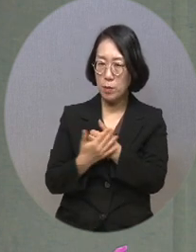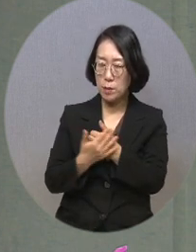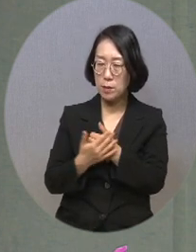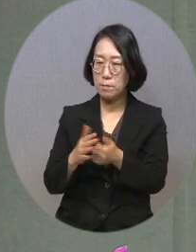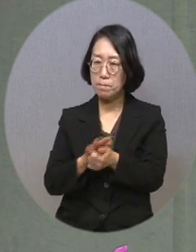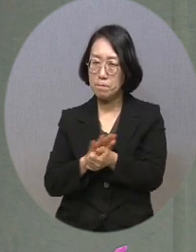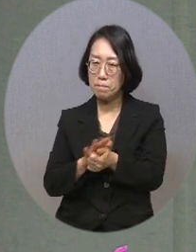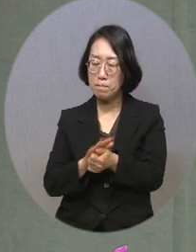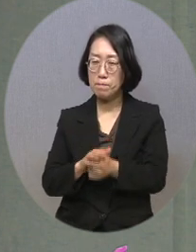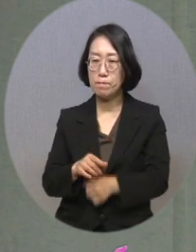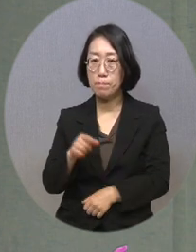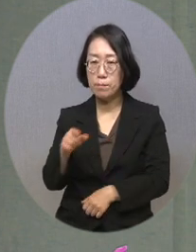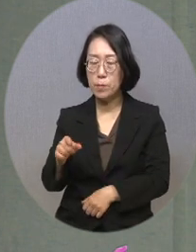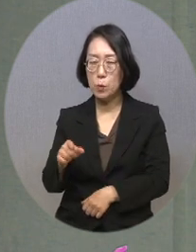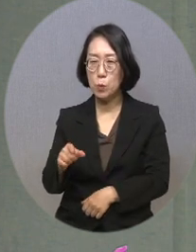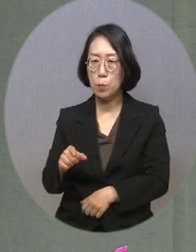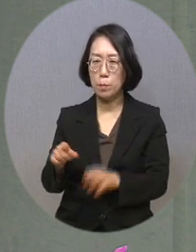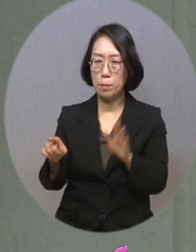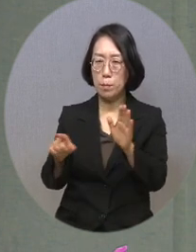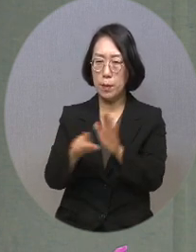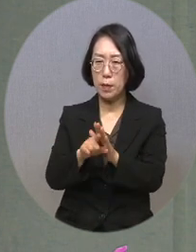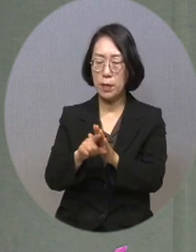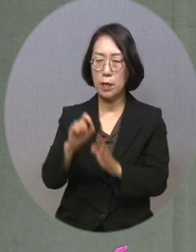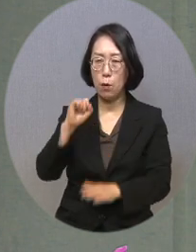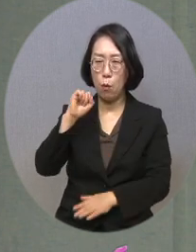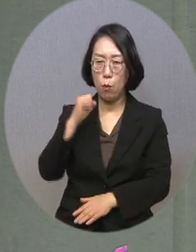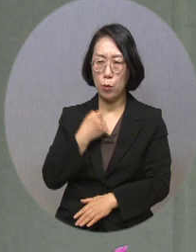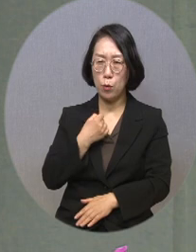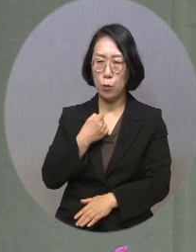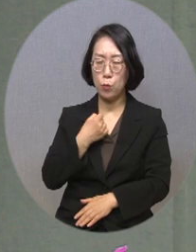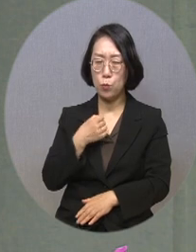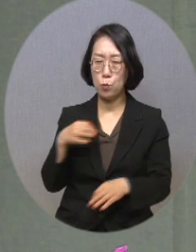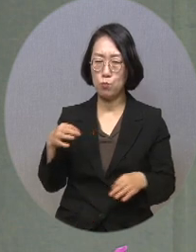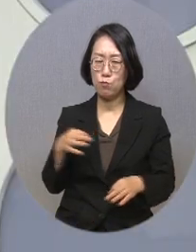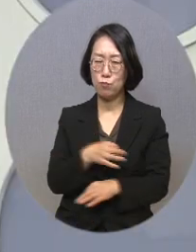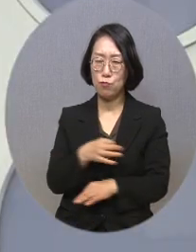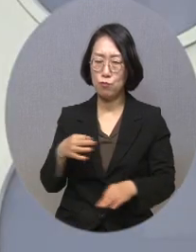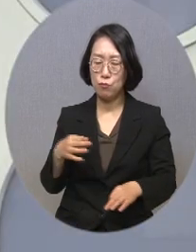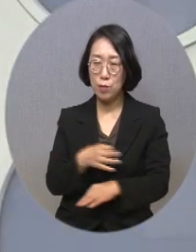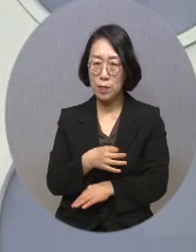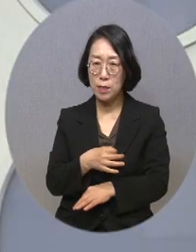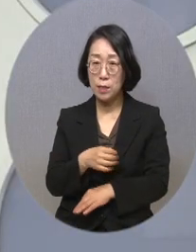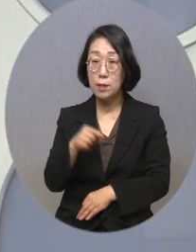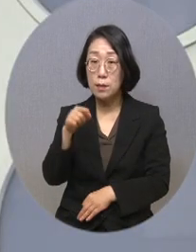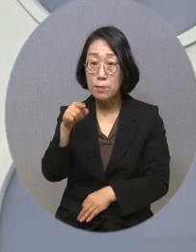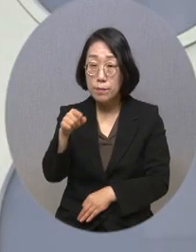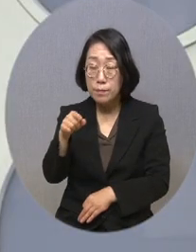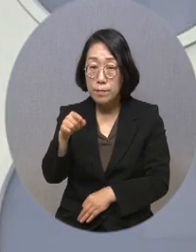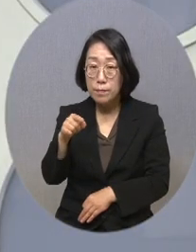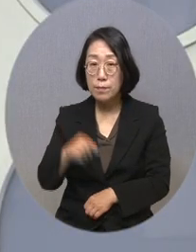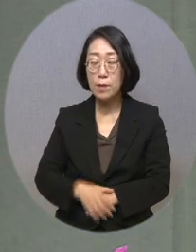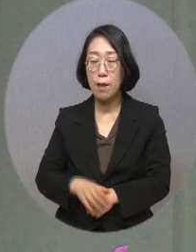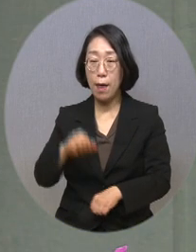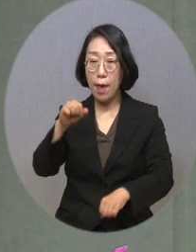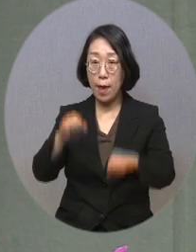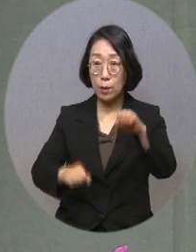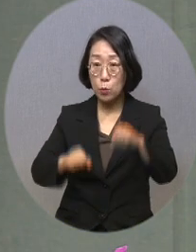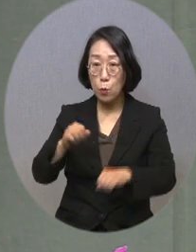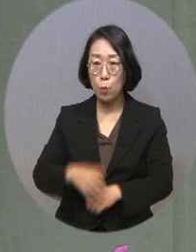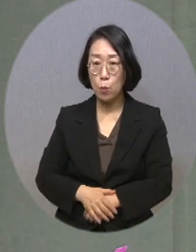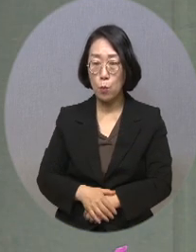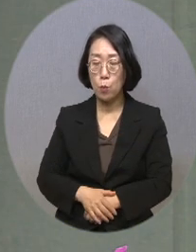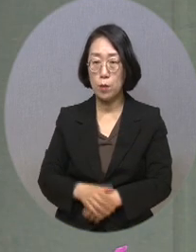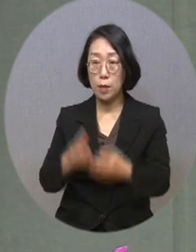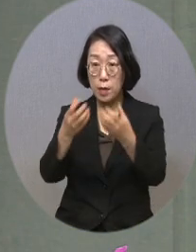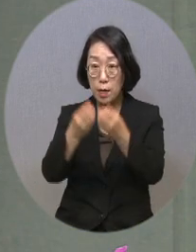좀 신뢰가 무너지는 네. 그런 이제 행위 아까 저 좀 전에 말씀하셨지만은